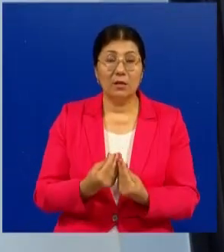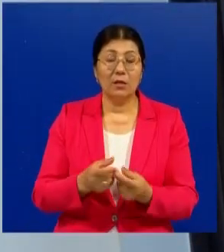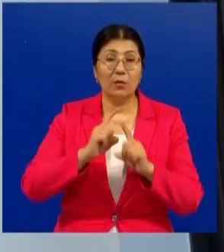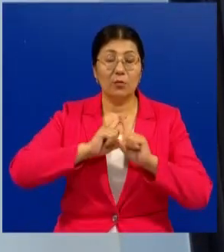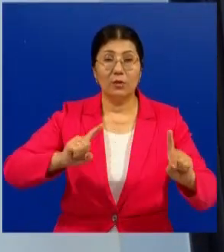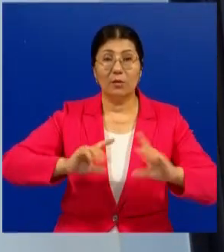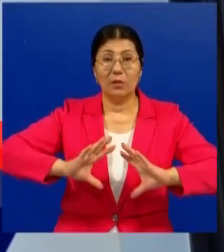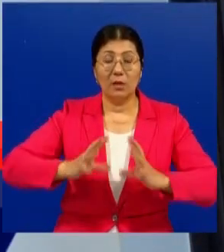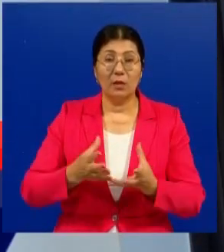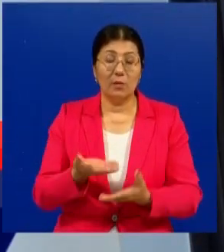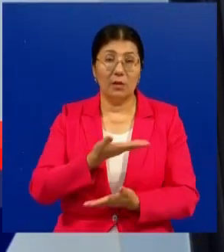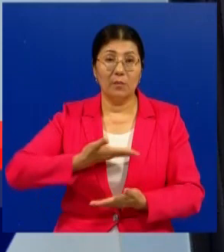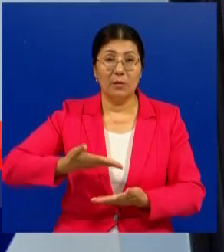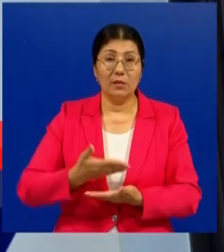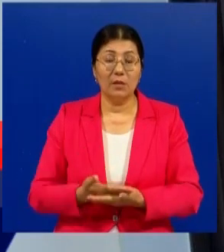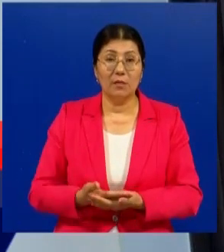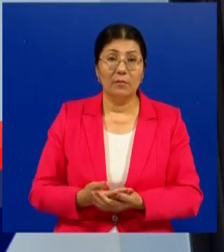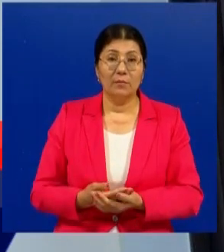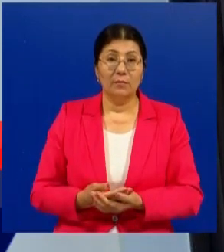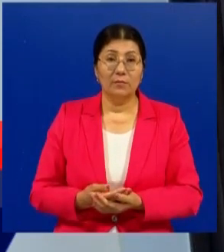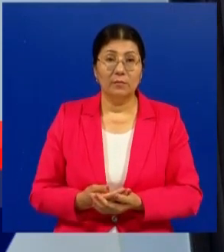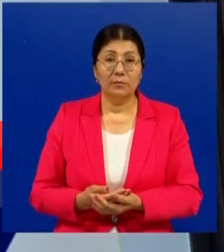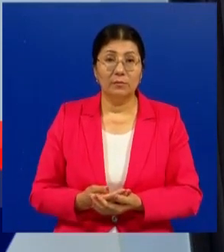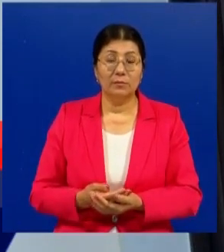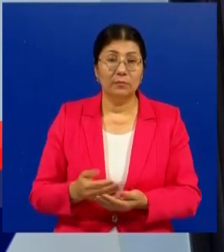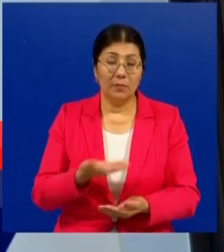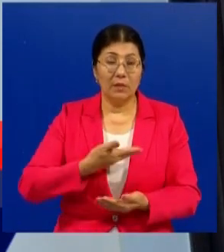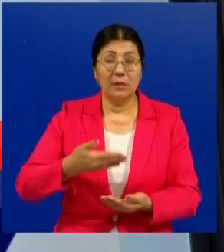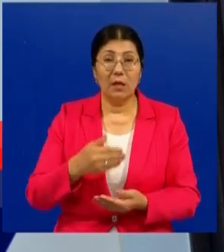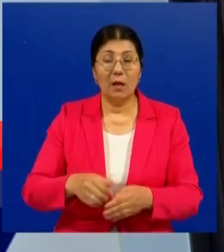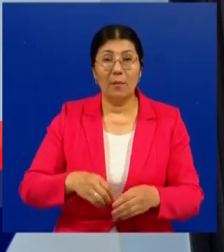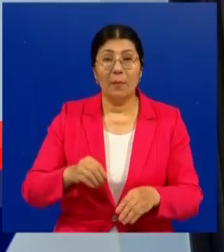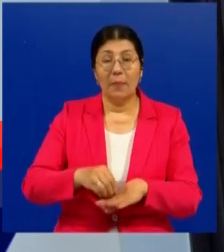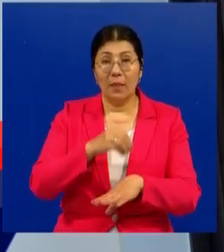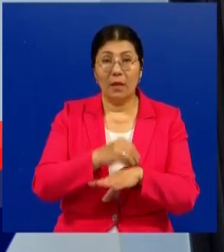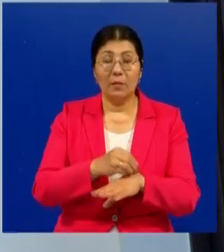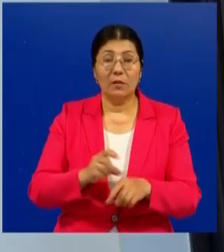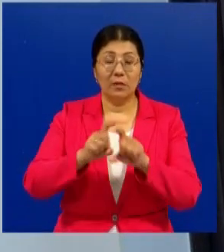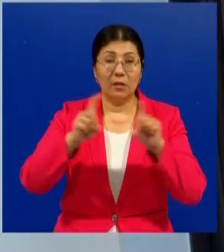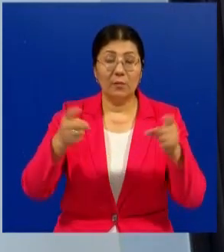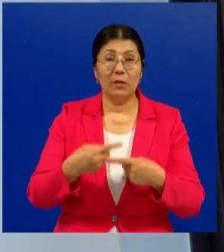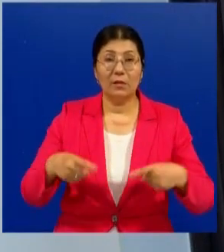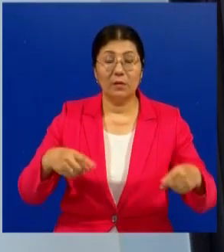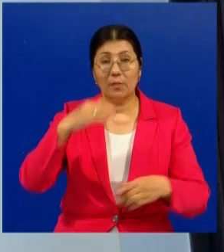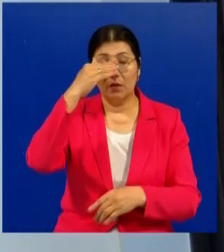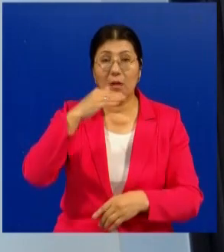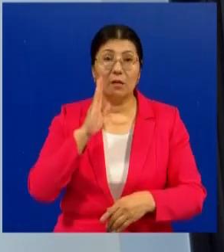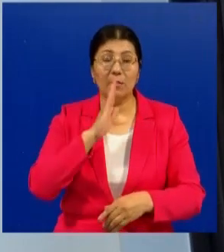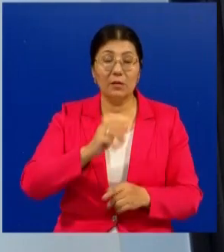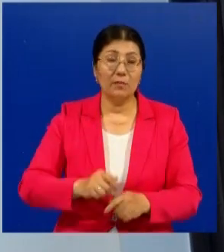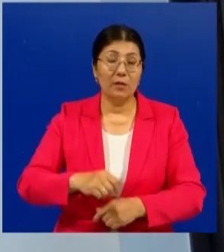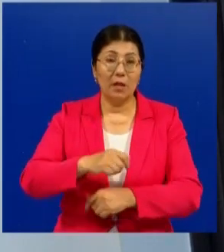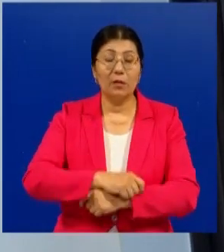жатырған дүниеде біздің ең бір қуантатын мәселе әкімшіліктің де білім беру ұйымдарының да жан-жақты ата-аналарға құшағы